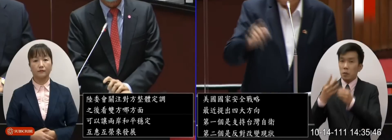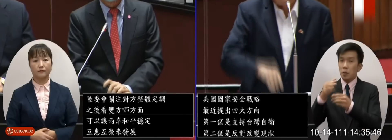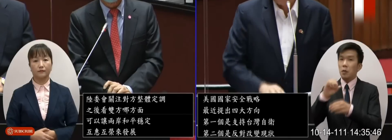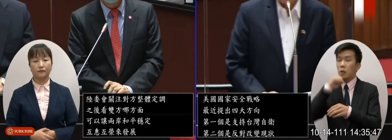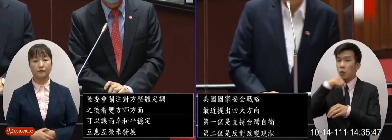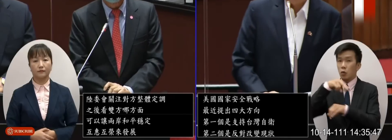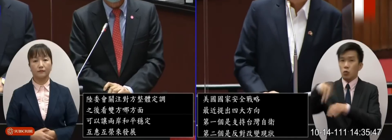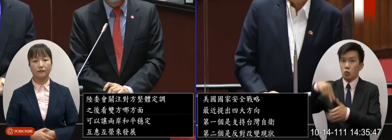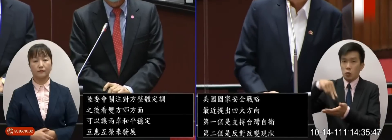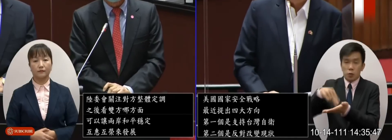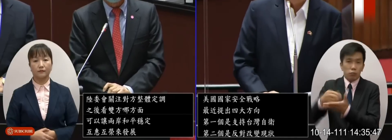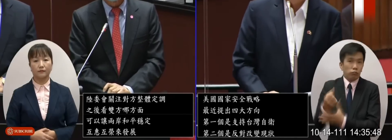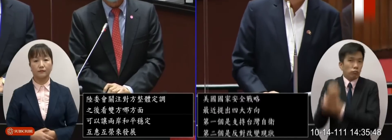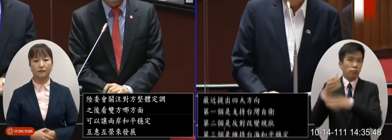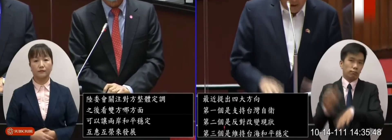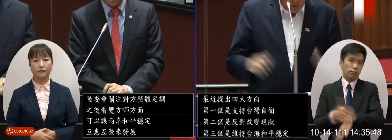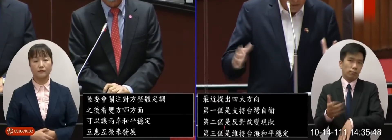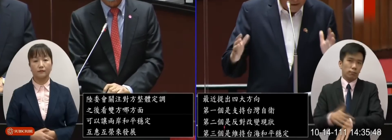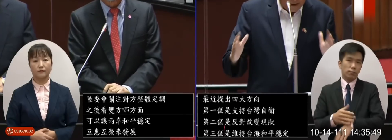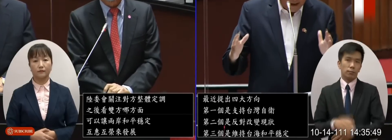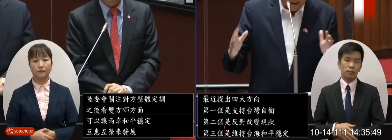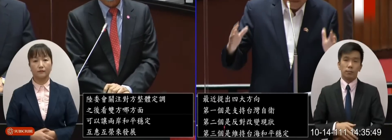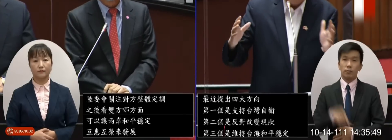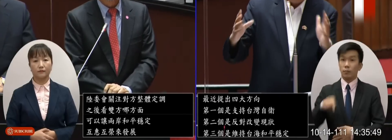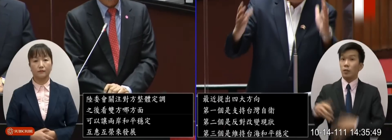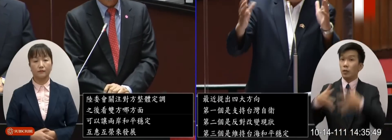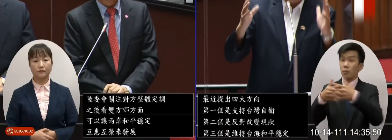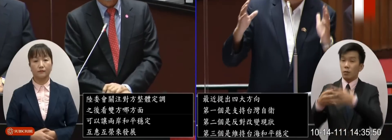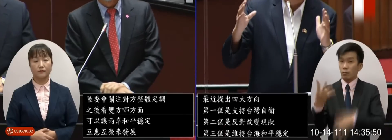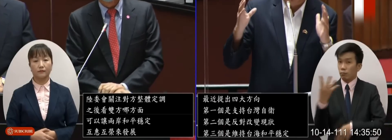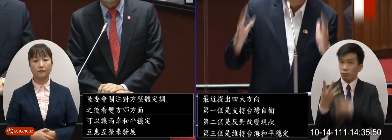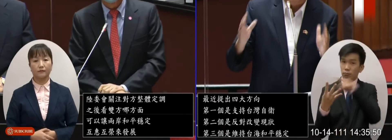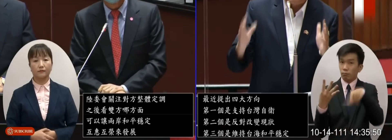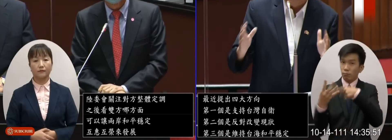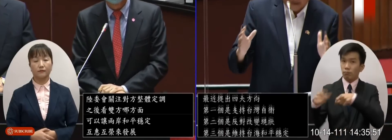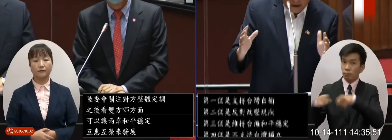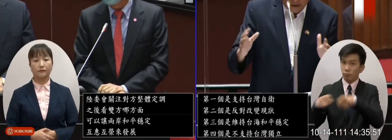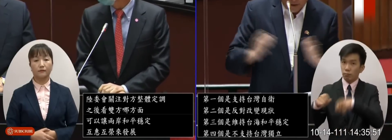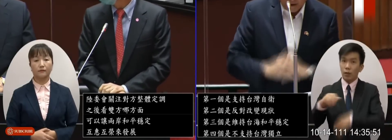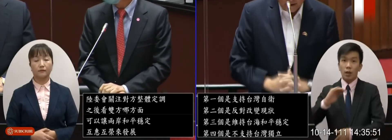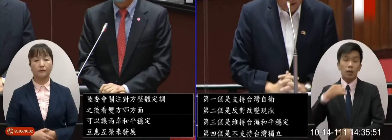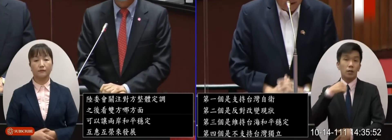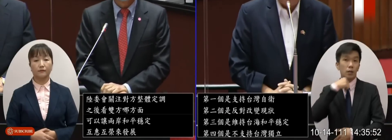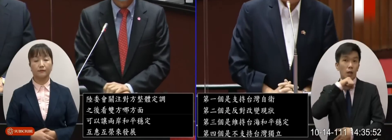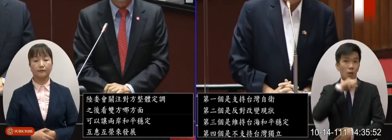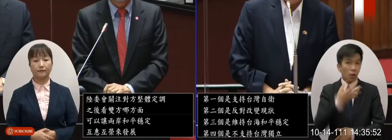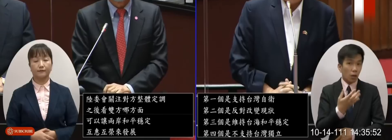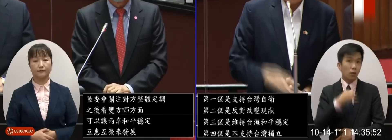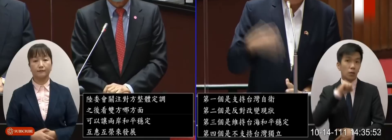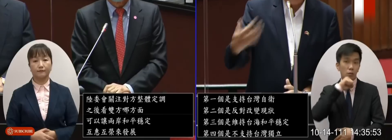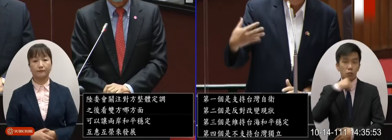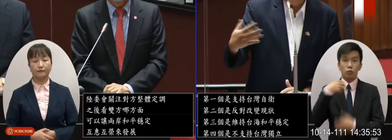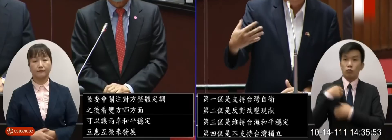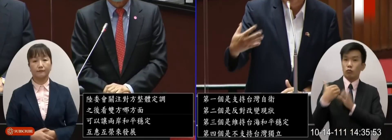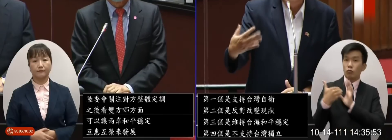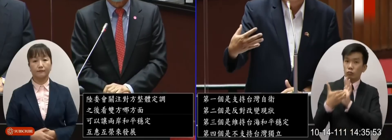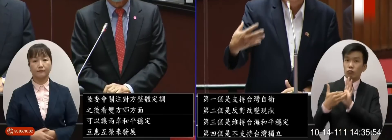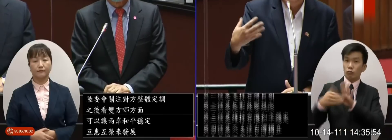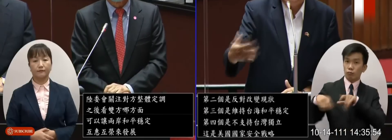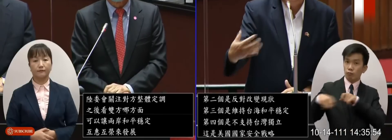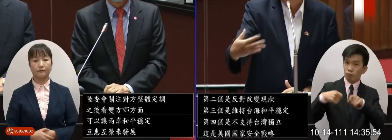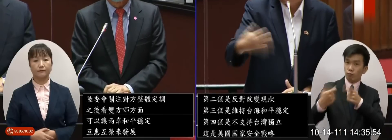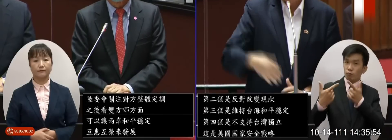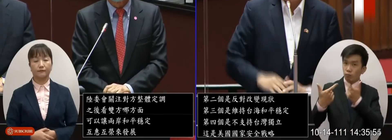美国的国家安全战略。好，那我们现在我们的国防政策有何因应？那